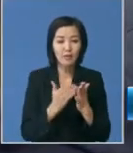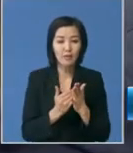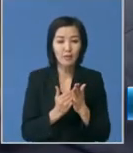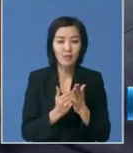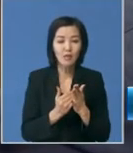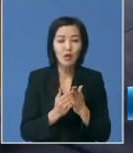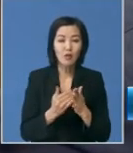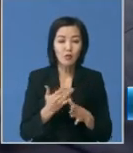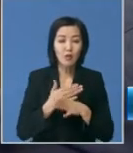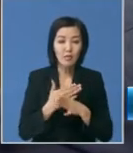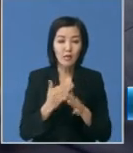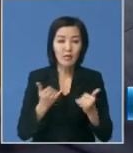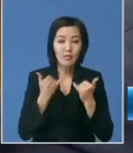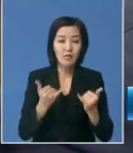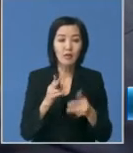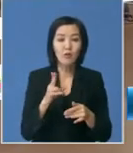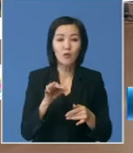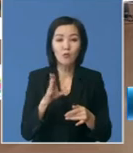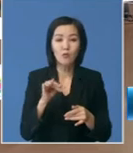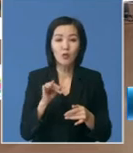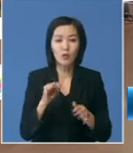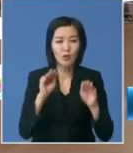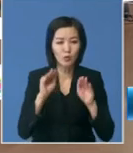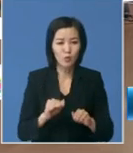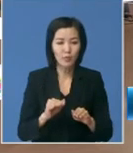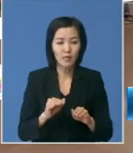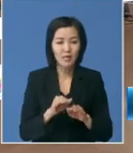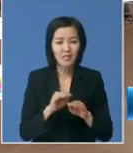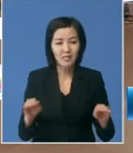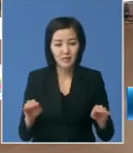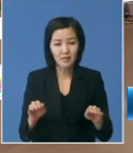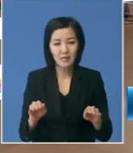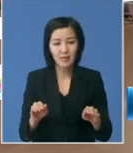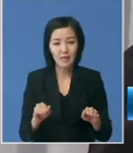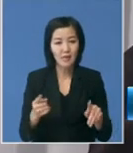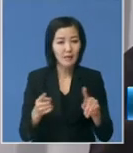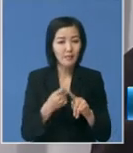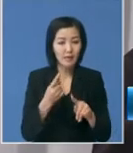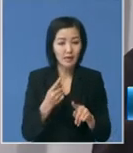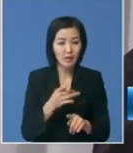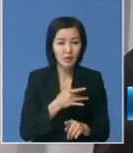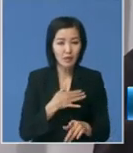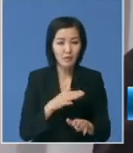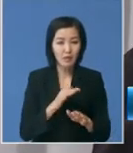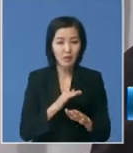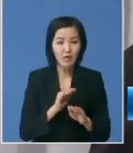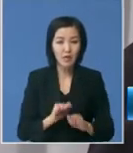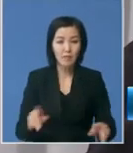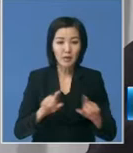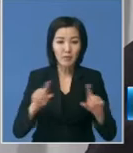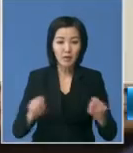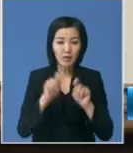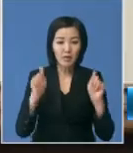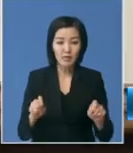бұл жобаны жүзеге асыруда Көксу ауданы төмен көрсеткіш көрсетіп отыр. Биыл бір ғана жекеменшік балабақша ашылған. Алмас Әділ енді